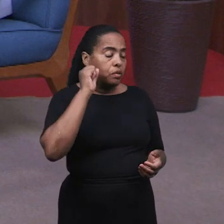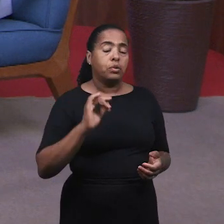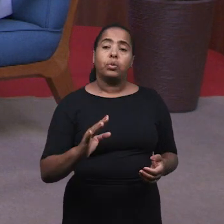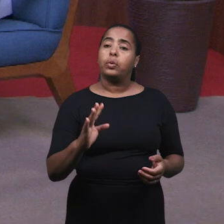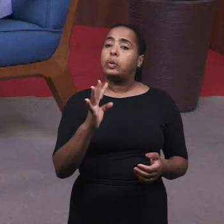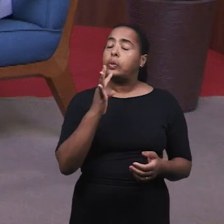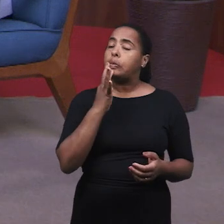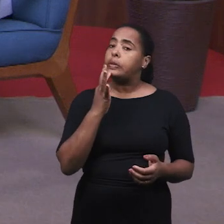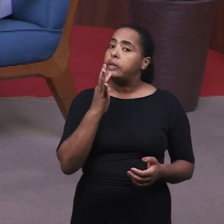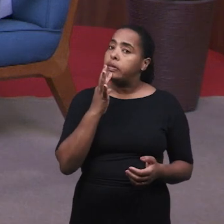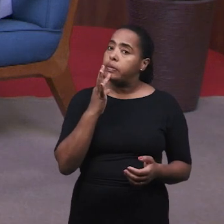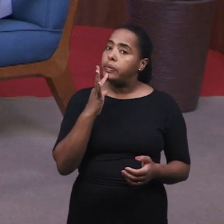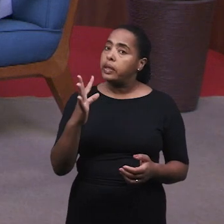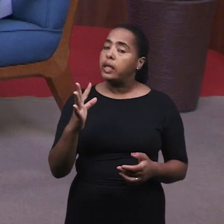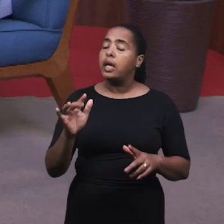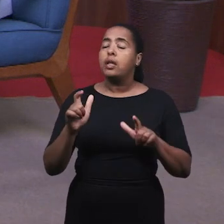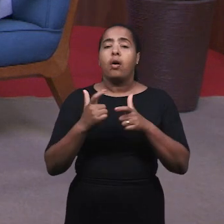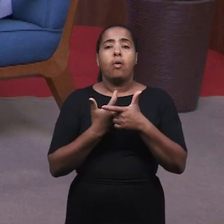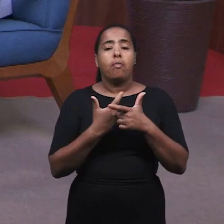Sergio,